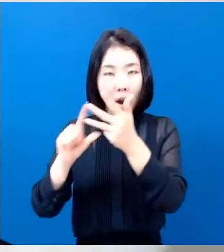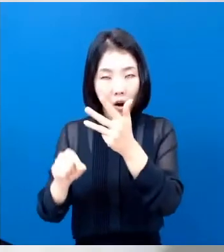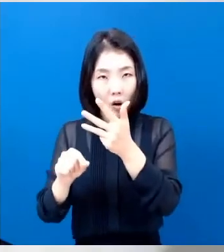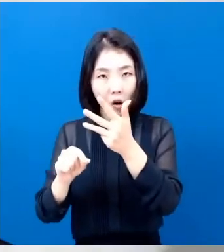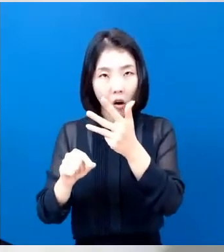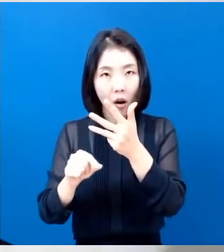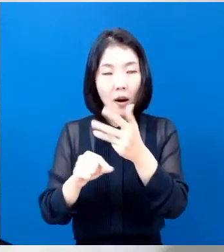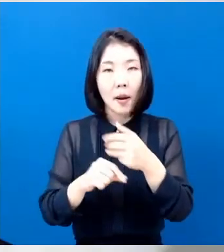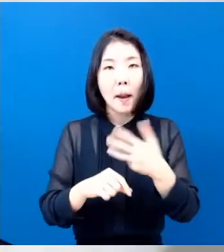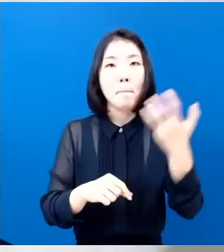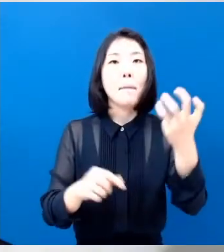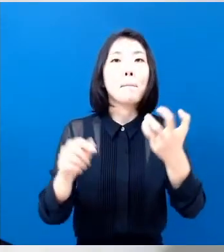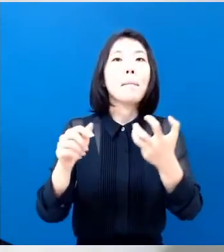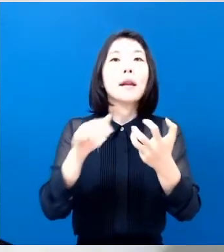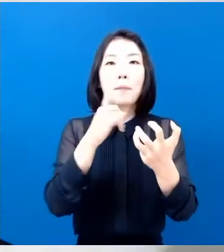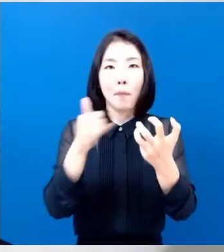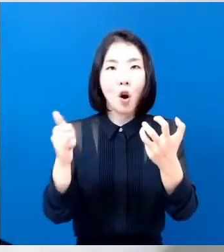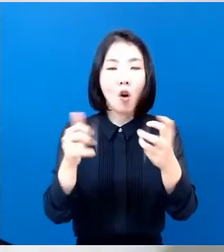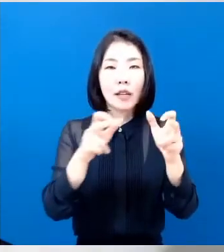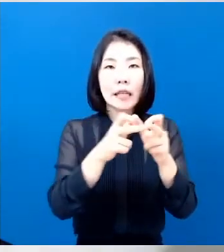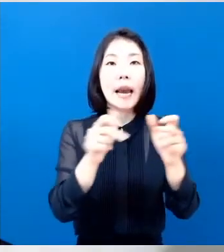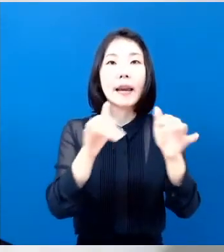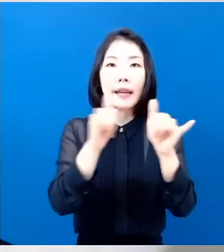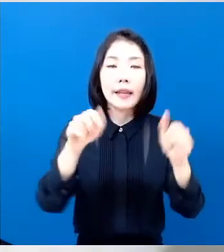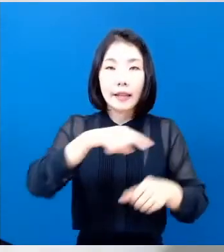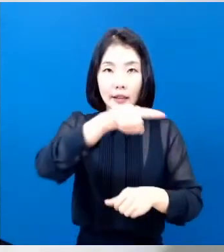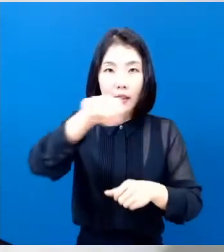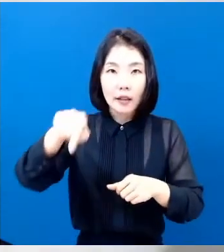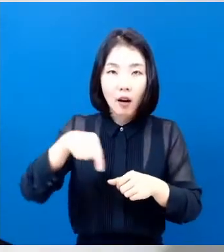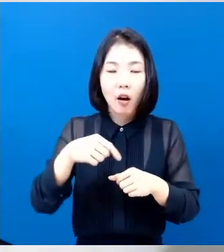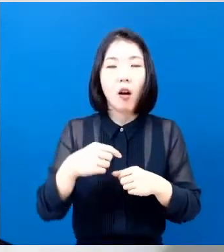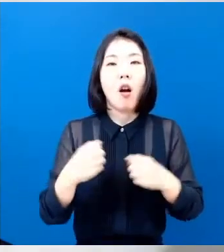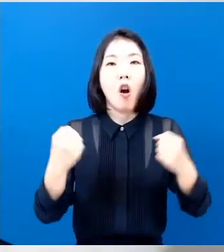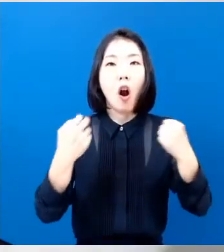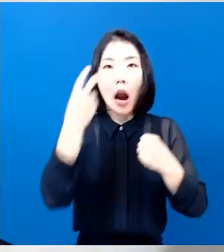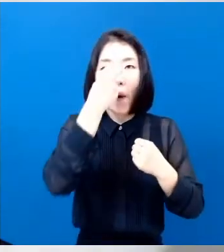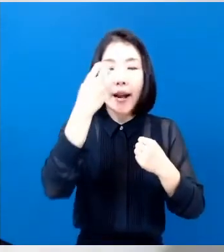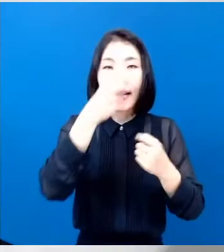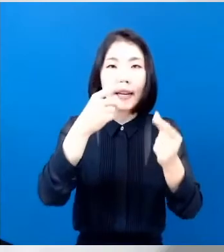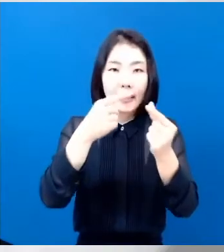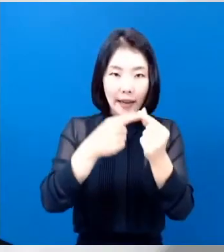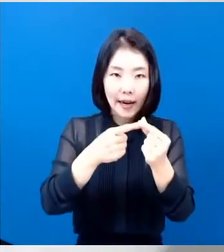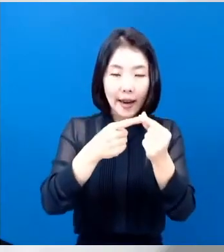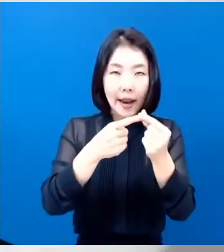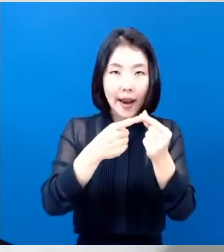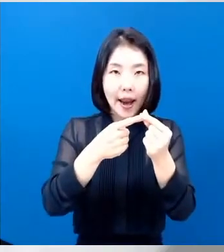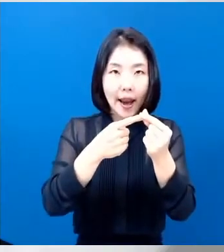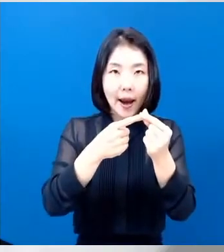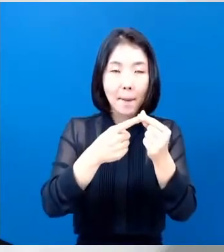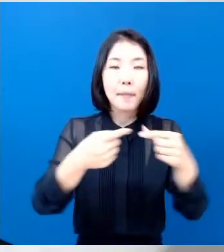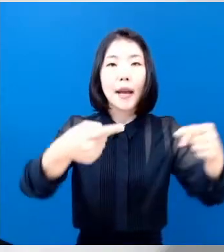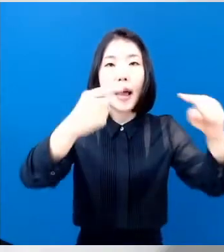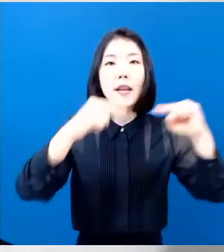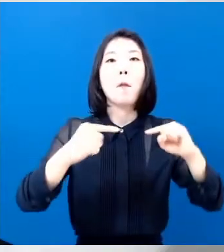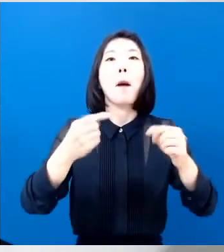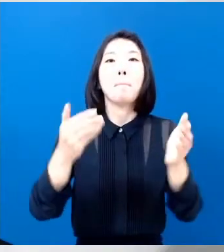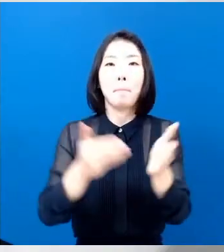약 80명의 장애인 분들이 건강관리 서비스 1단계 를 이용하 하였습니다